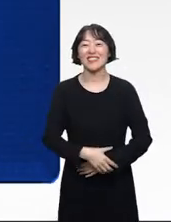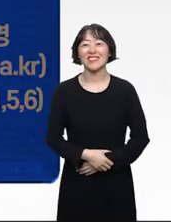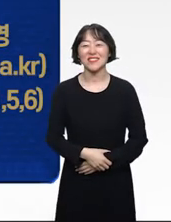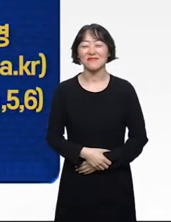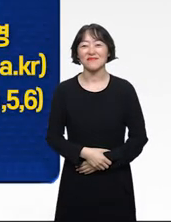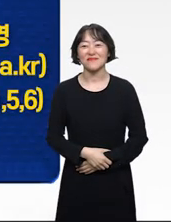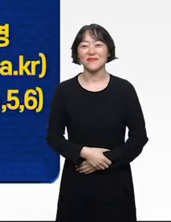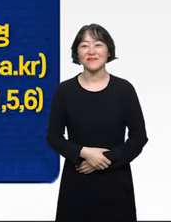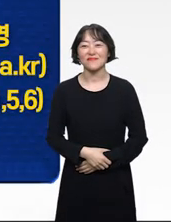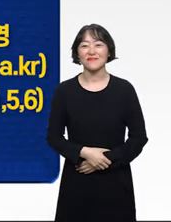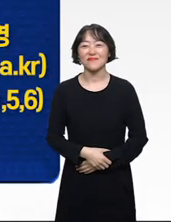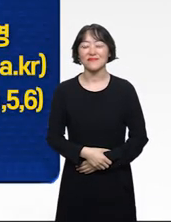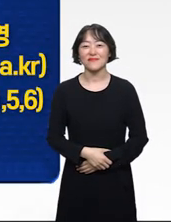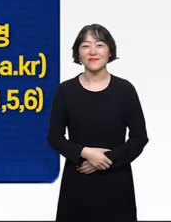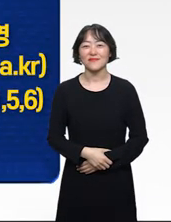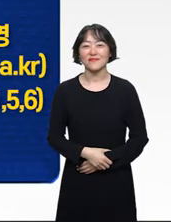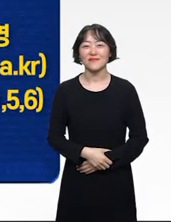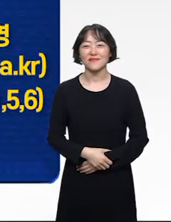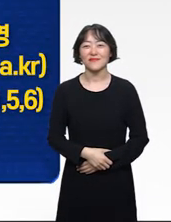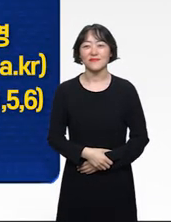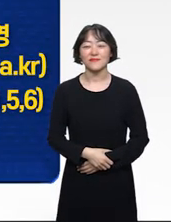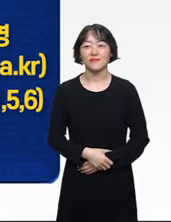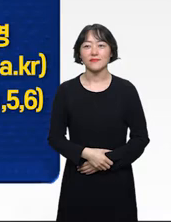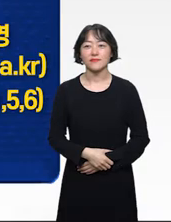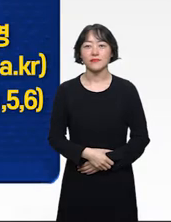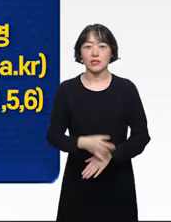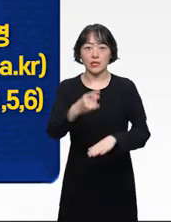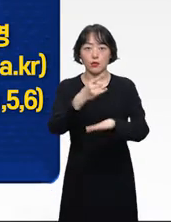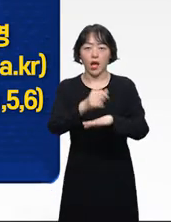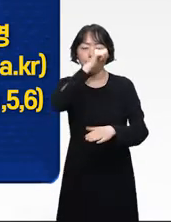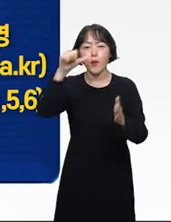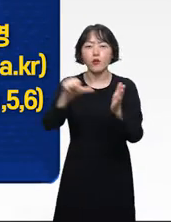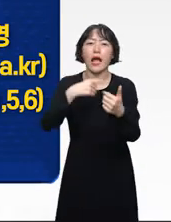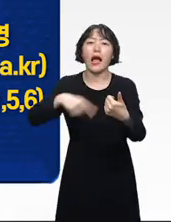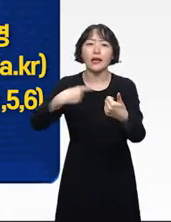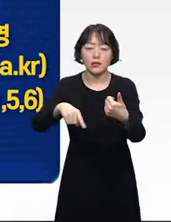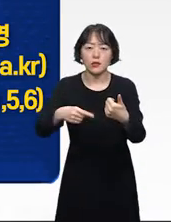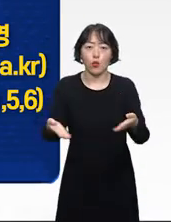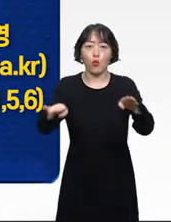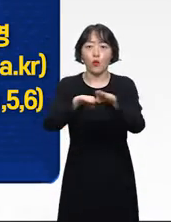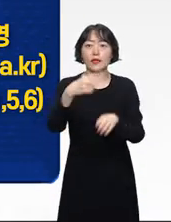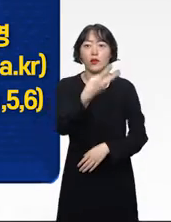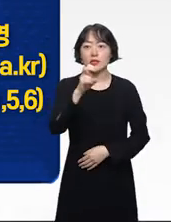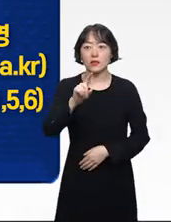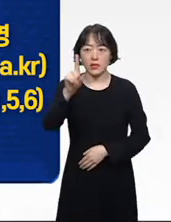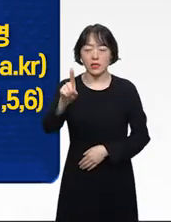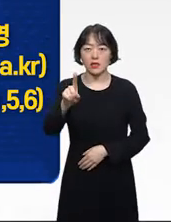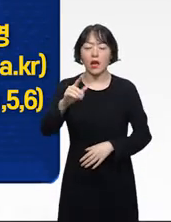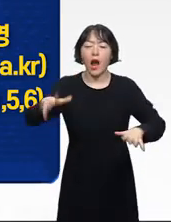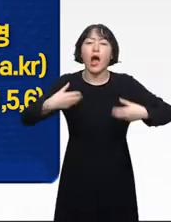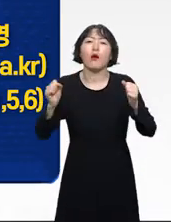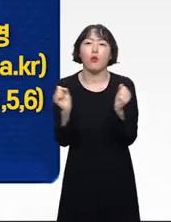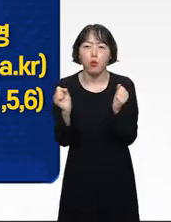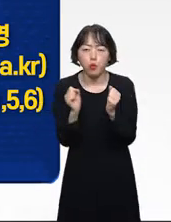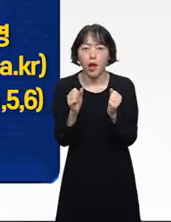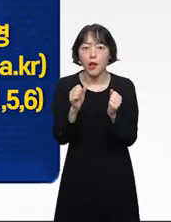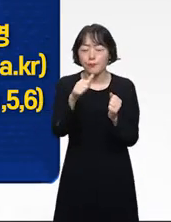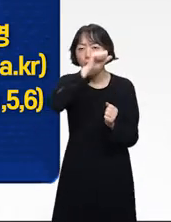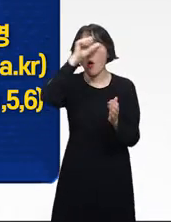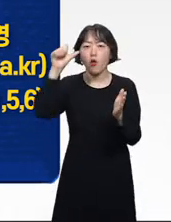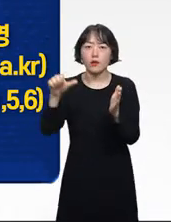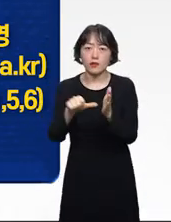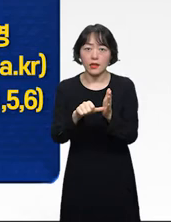다음 소식입니다. 의왕시 평생학습관에서 2021년 하반기 평생대학 대면교육 강사를